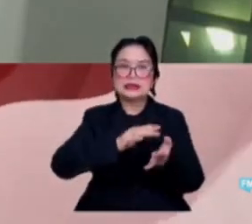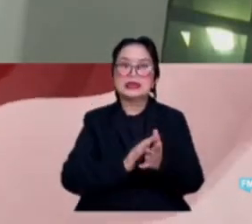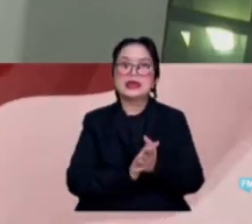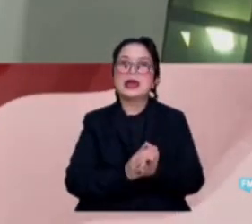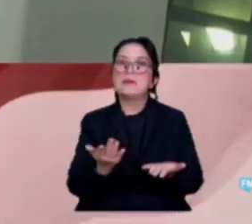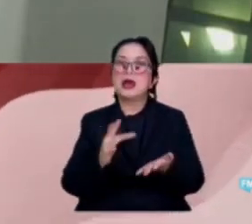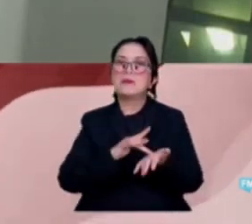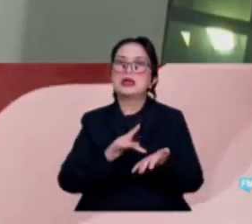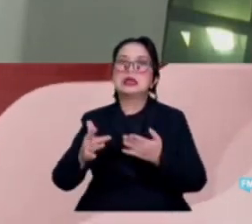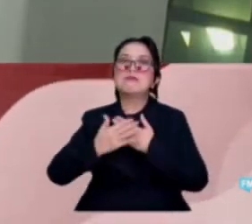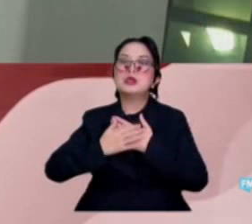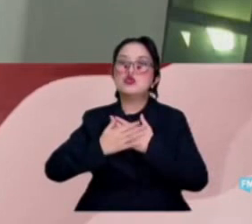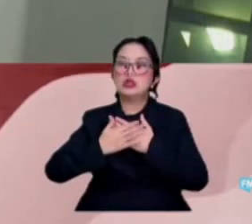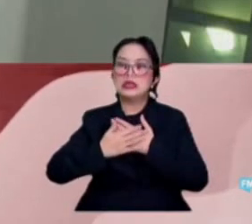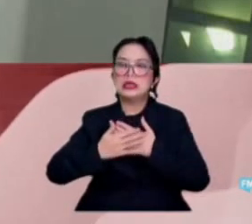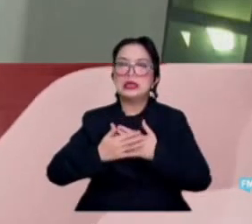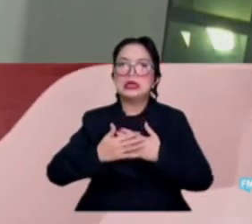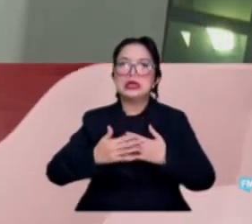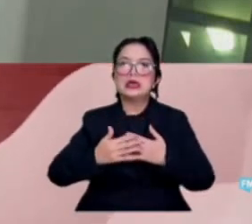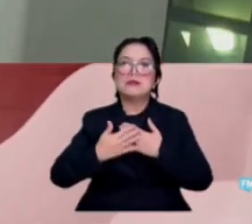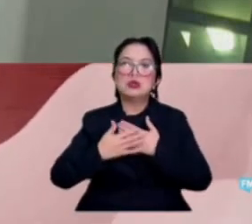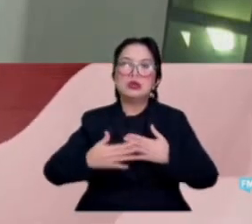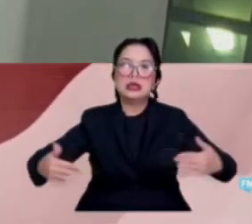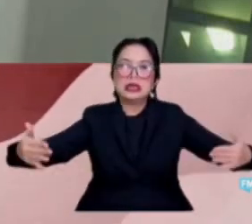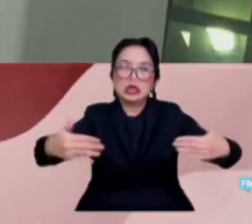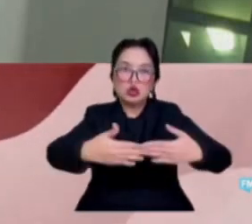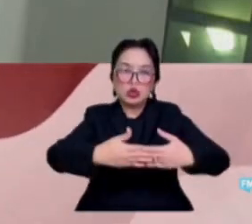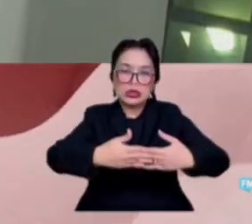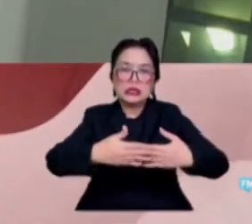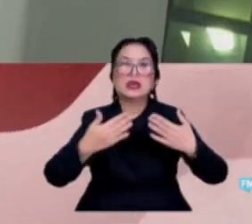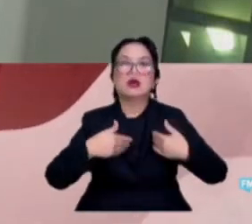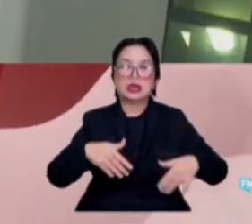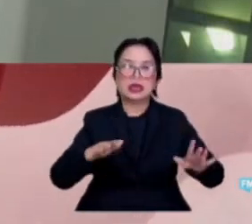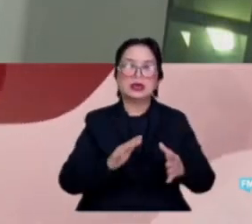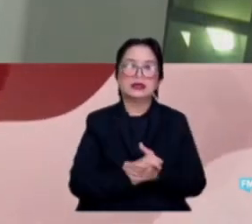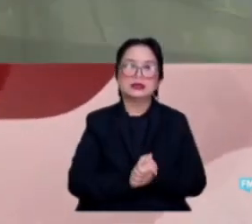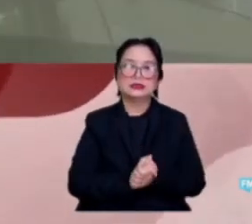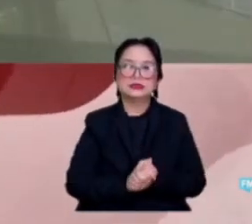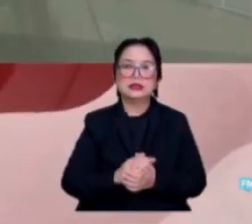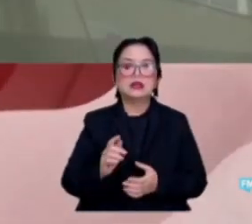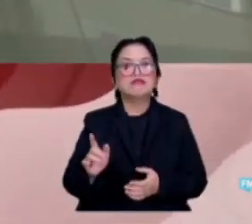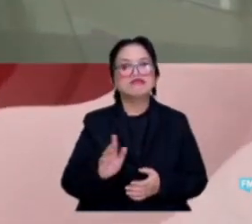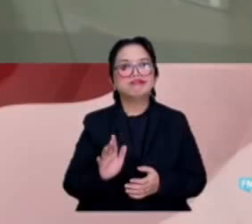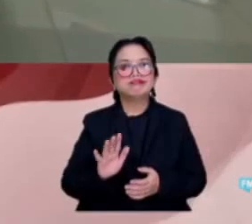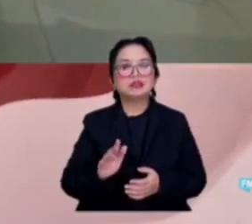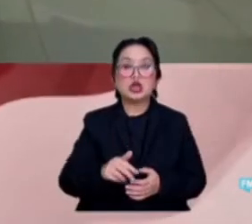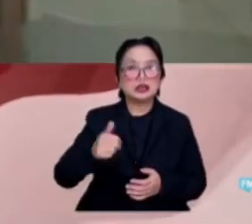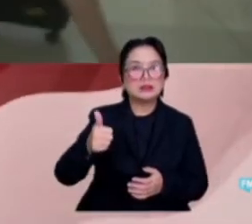cyber dilindungi kalau di Singapore namanya trollstigen walaupun belum Lengkap fiturnya